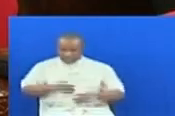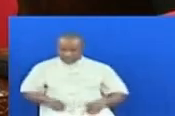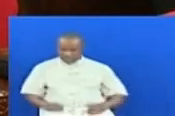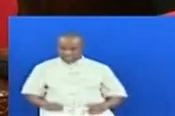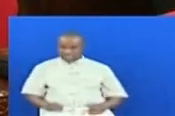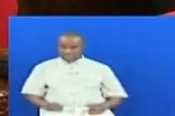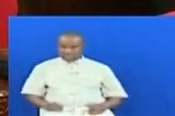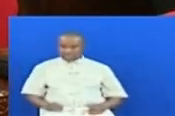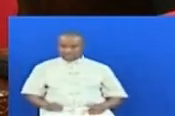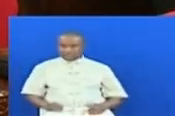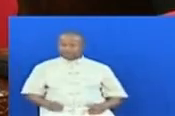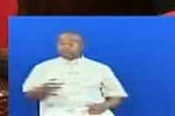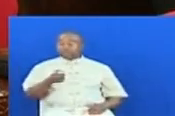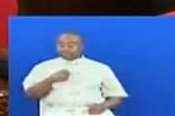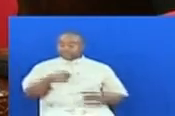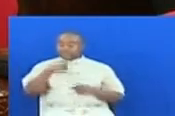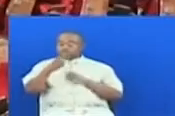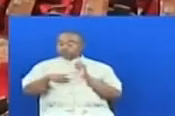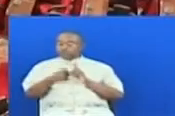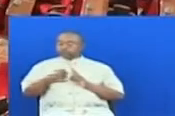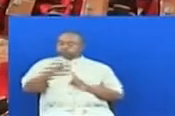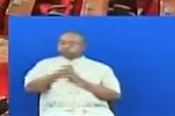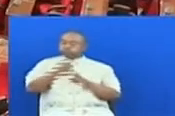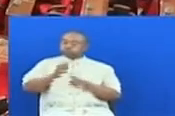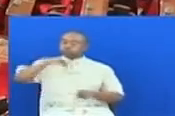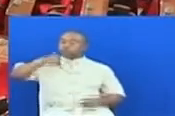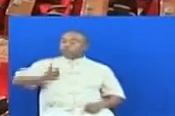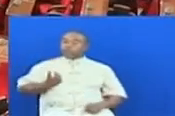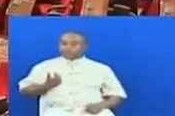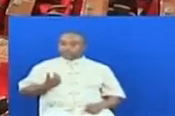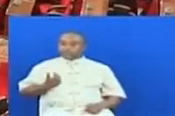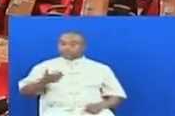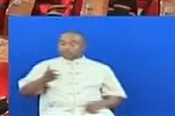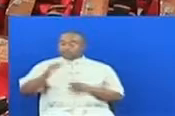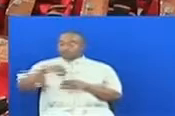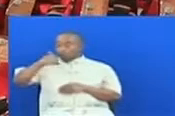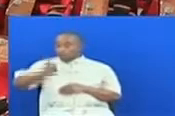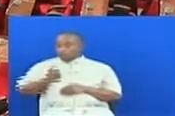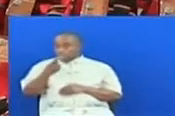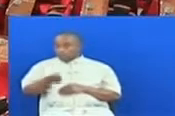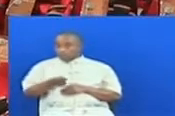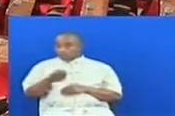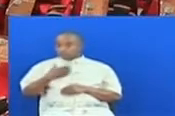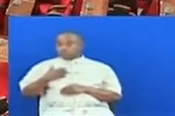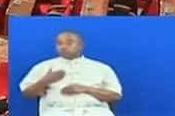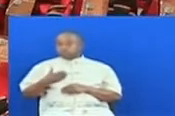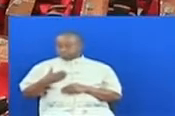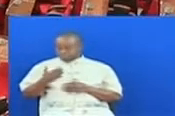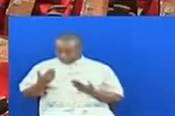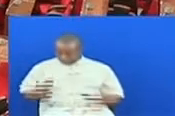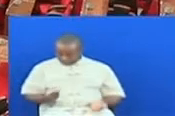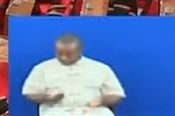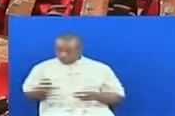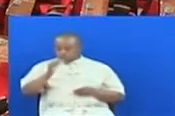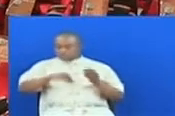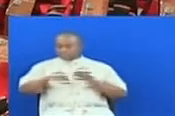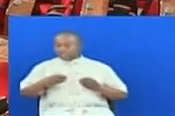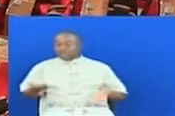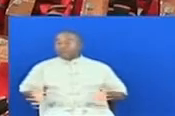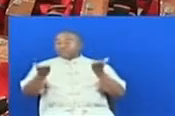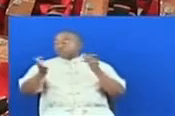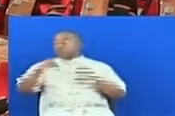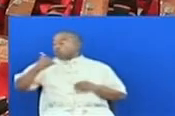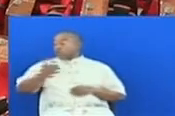jamani, tukazane na wanawake kwa sababu ndio watakaoleta maendeleo. Hawajui kwenda kilabuni kwenda